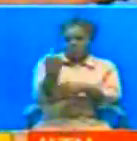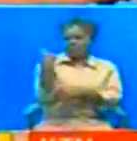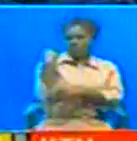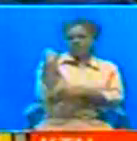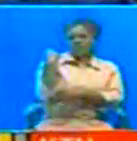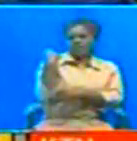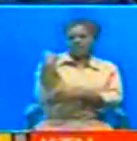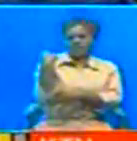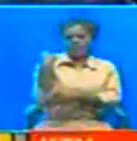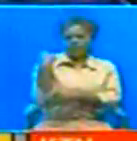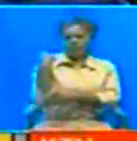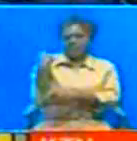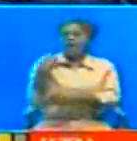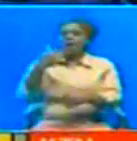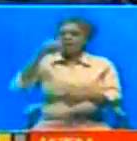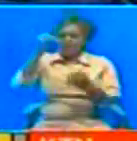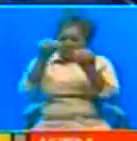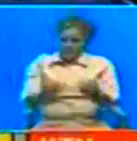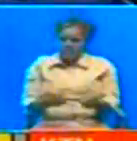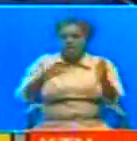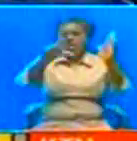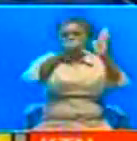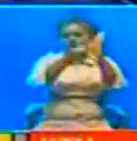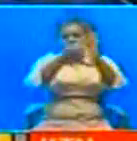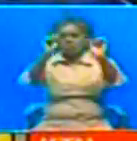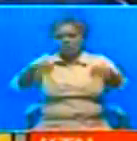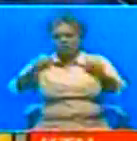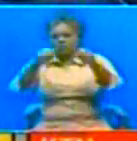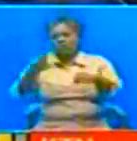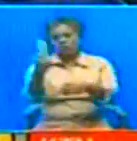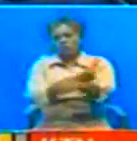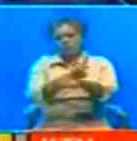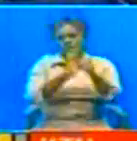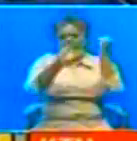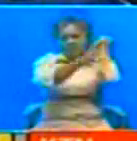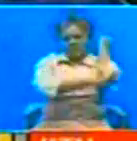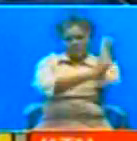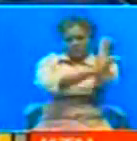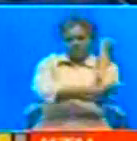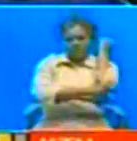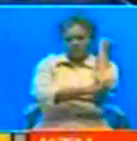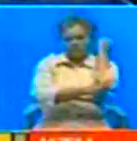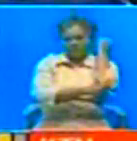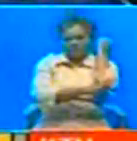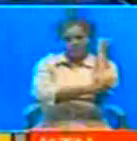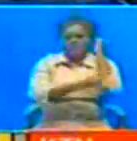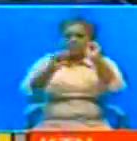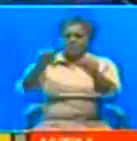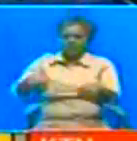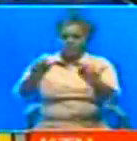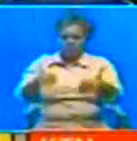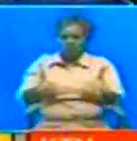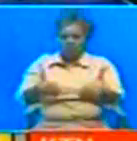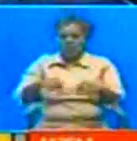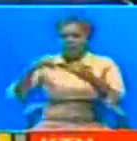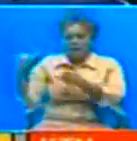karibuni. We need to have laws that we can be able to use in the country and they can be able